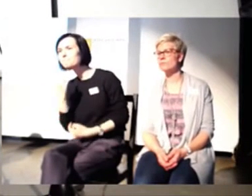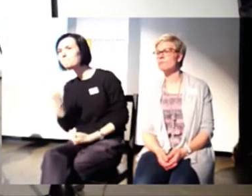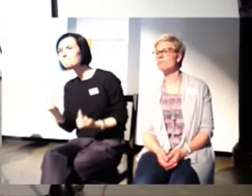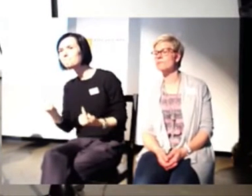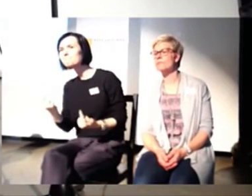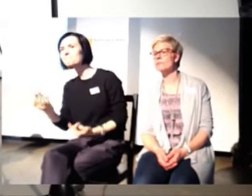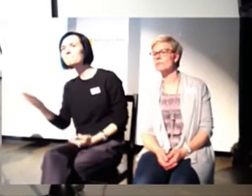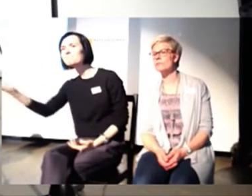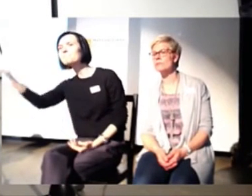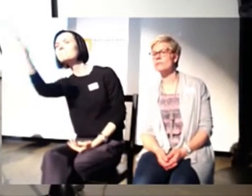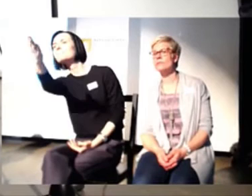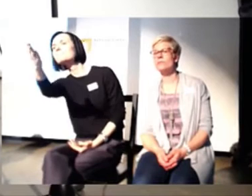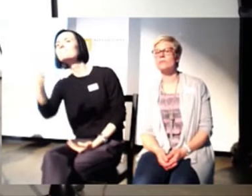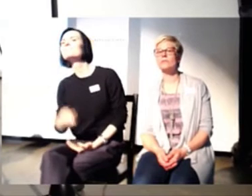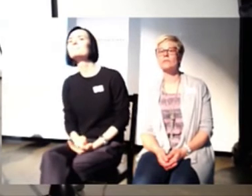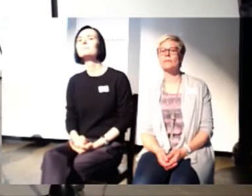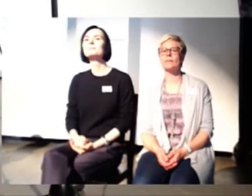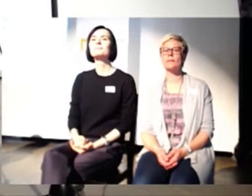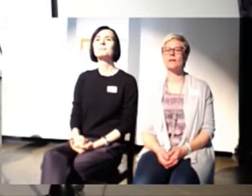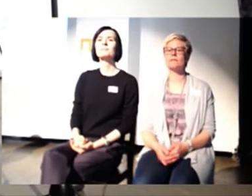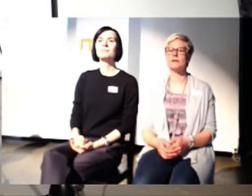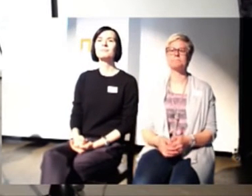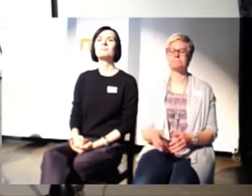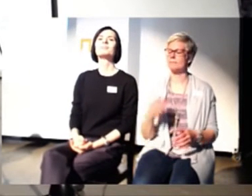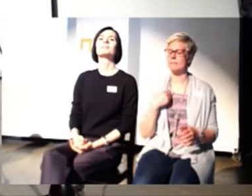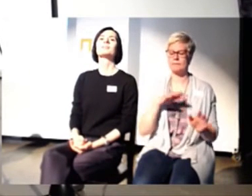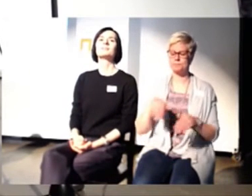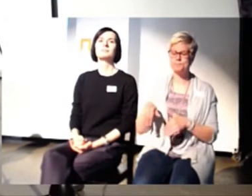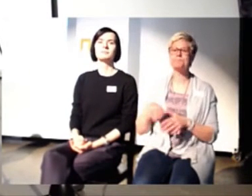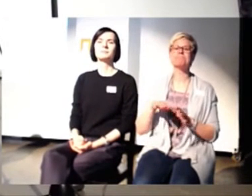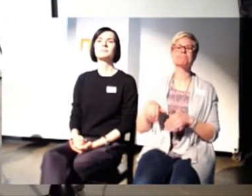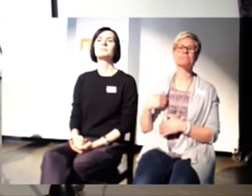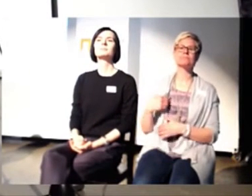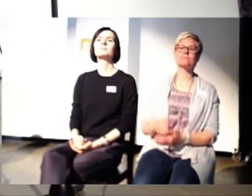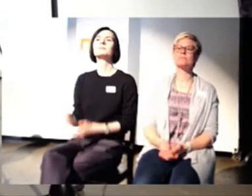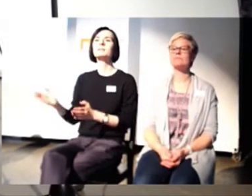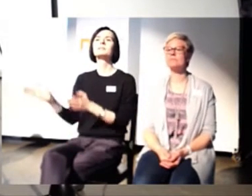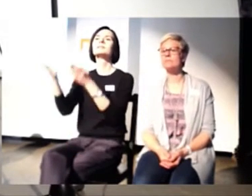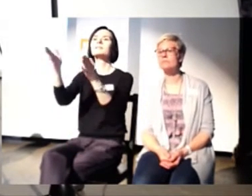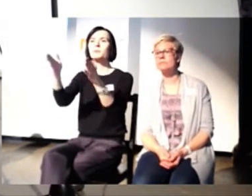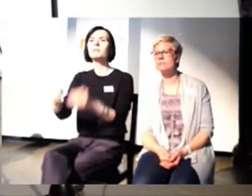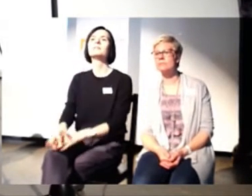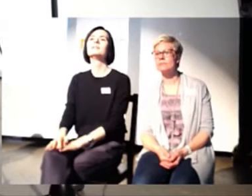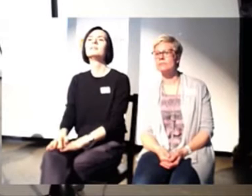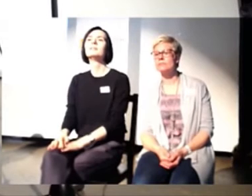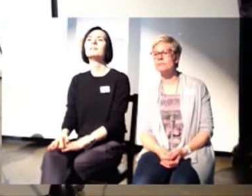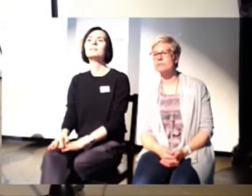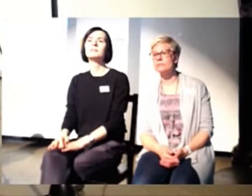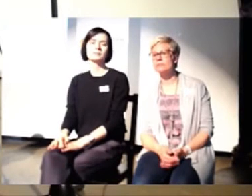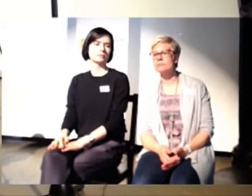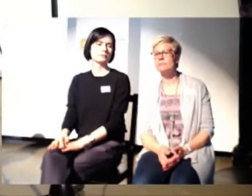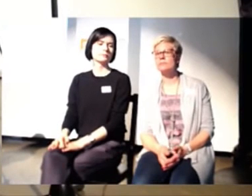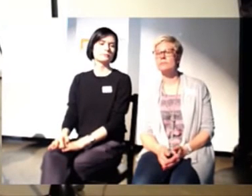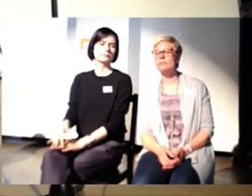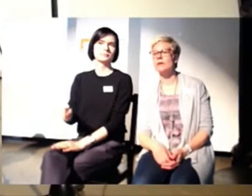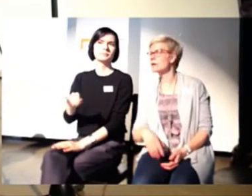Sitten hänen vieressä ohi menee. Sitten tuli sinne. Joo. Mä oon Jan